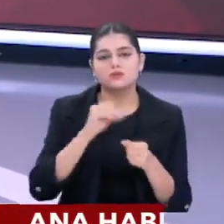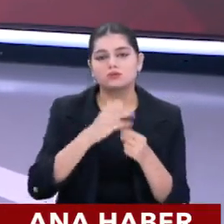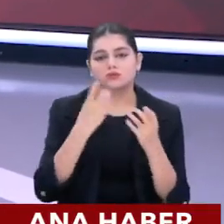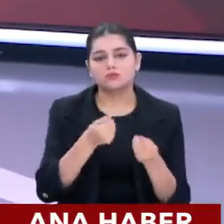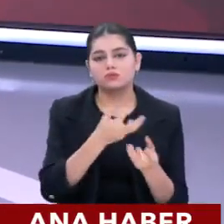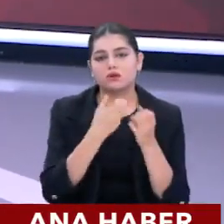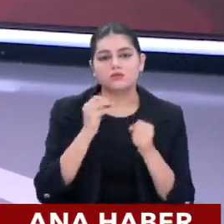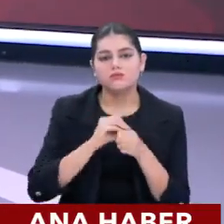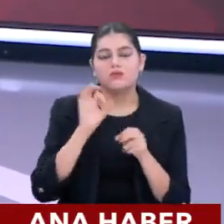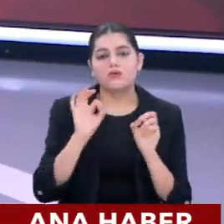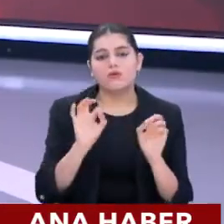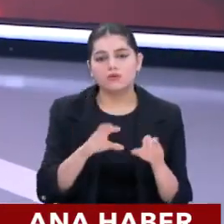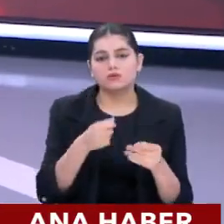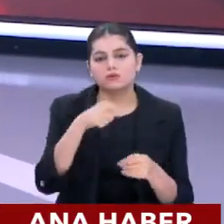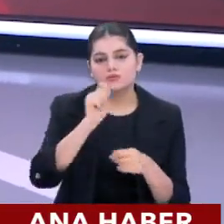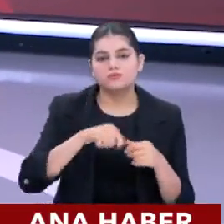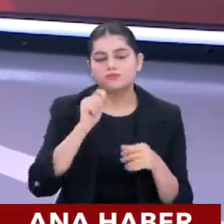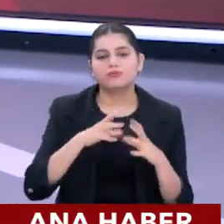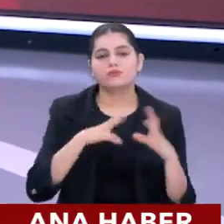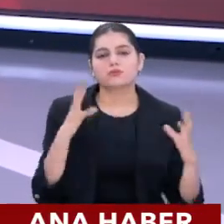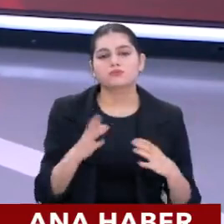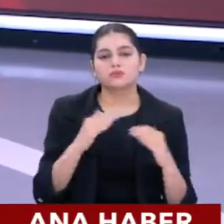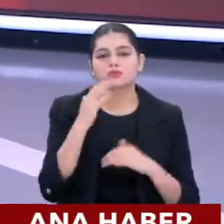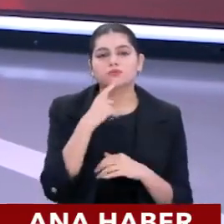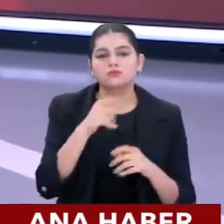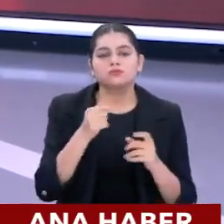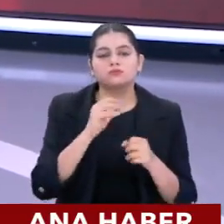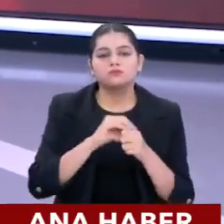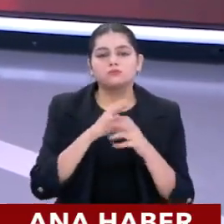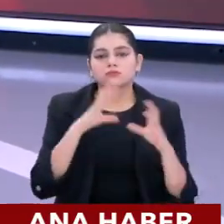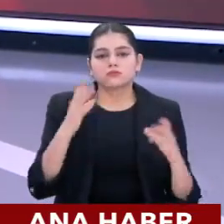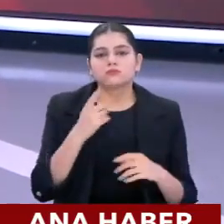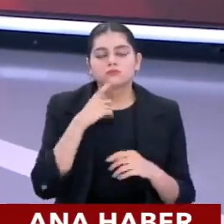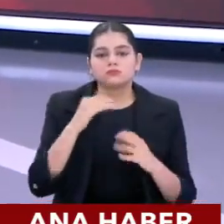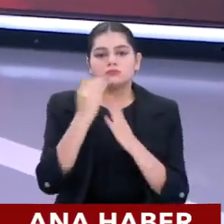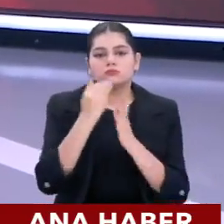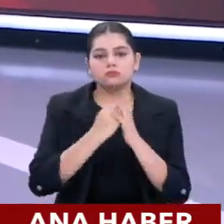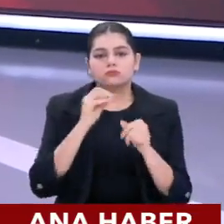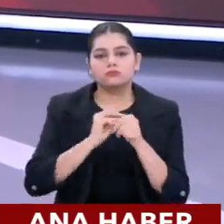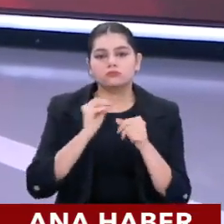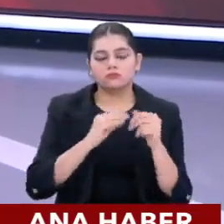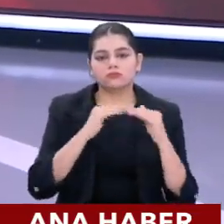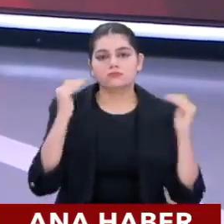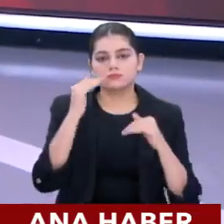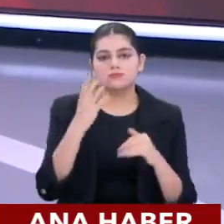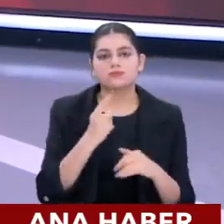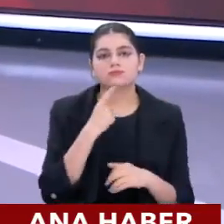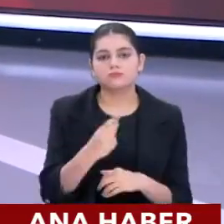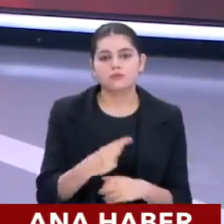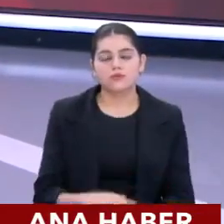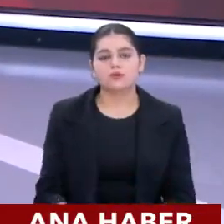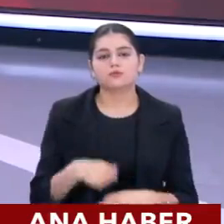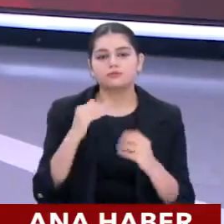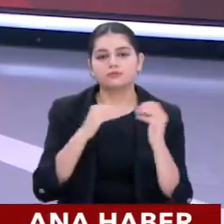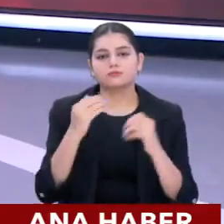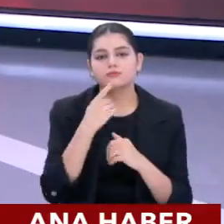paraya sarılıyor ve oradan harcamalarını yapmaya başlıyor Bu harcamalar Katmer Katmer Katmer artıyor Ee